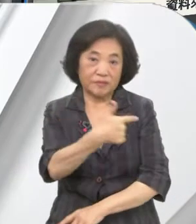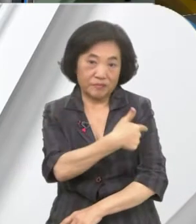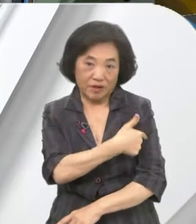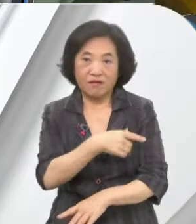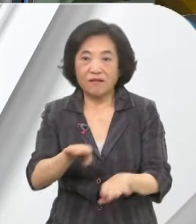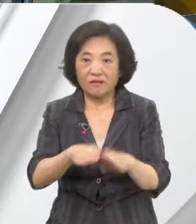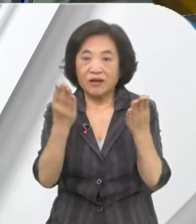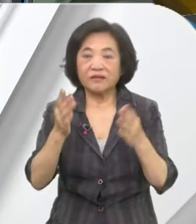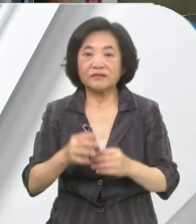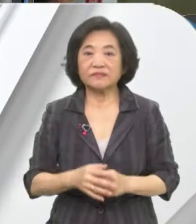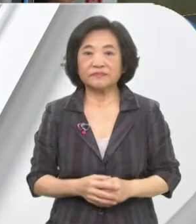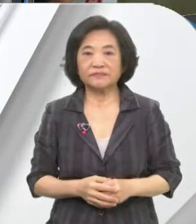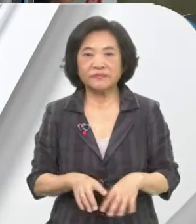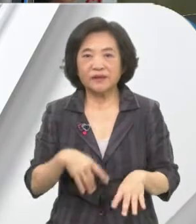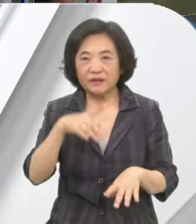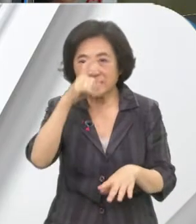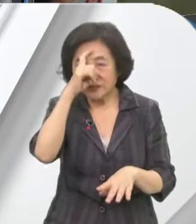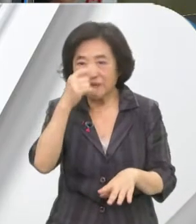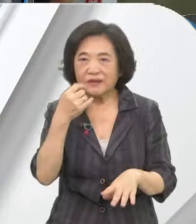5到10岁儿童造成开始做 BNT